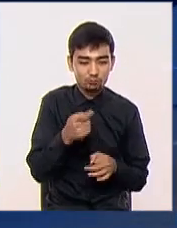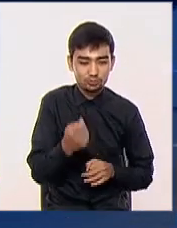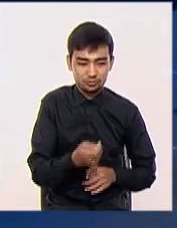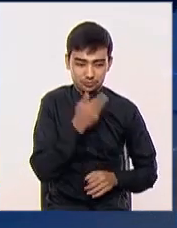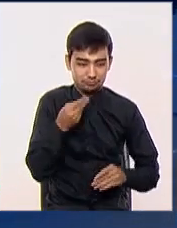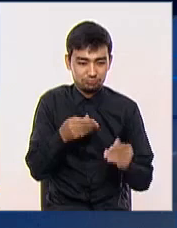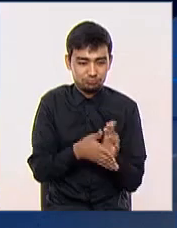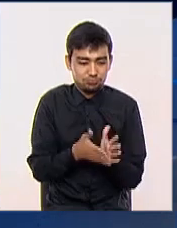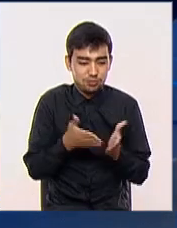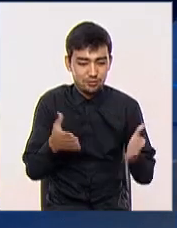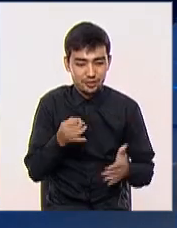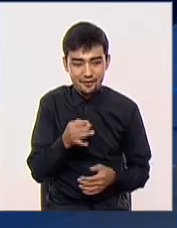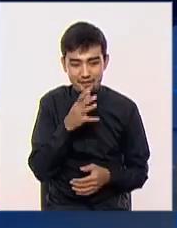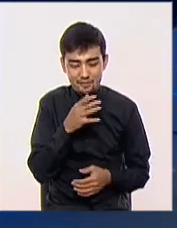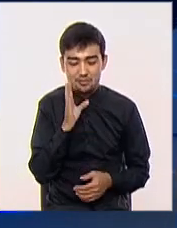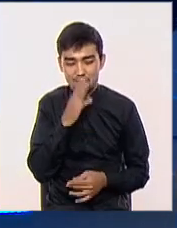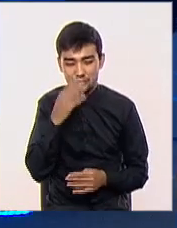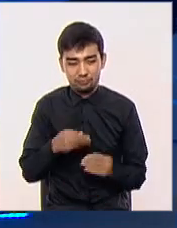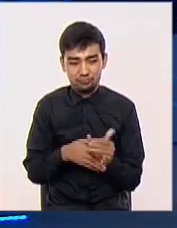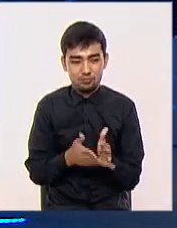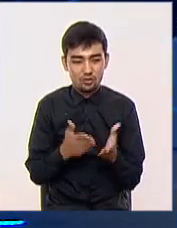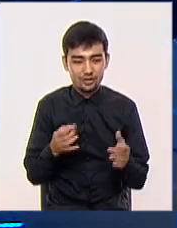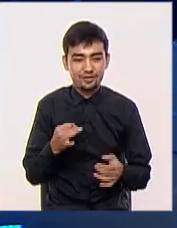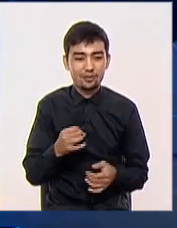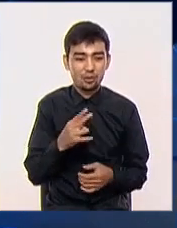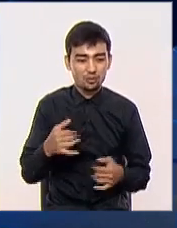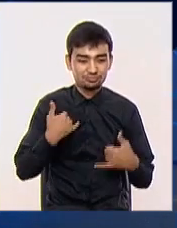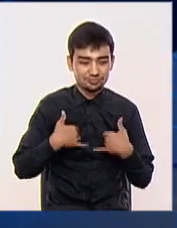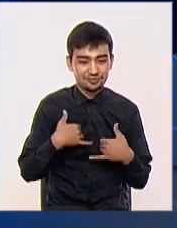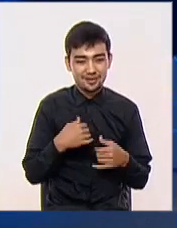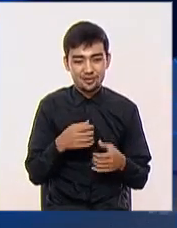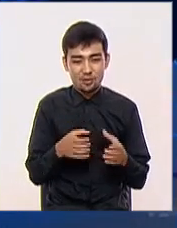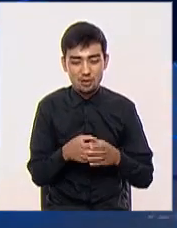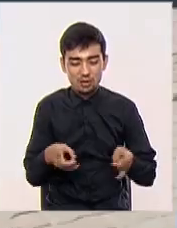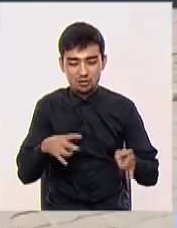затраты ложатся бременем на родителей. К тому же тренеры не задерживаются в команде.